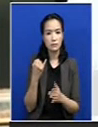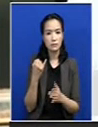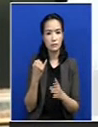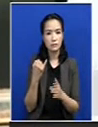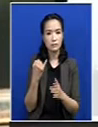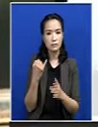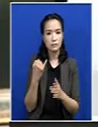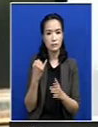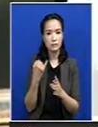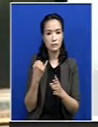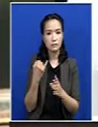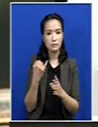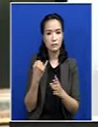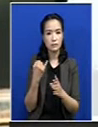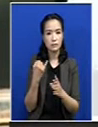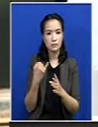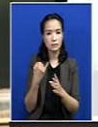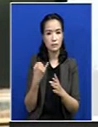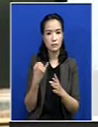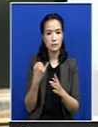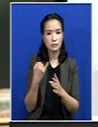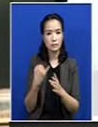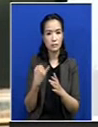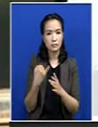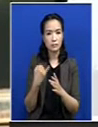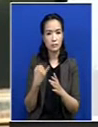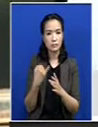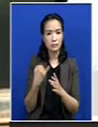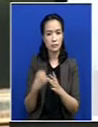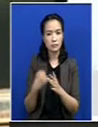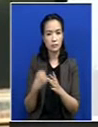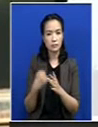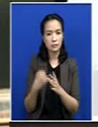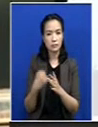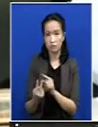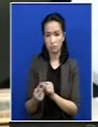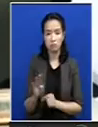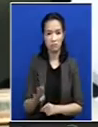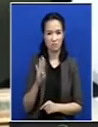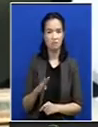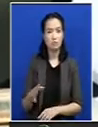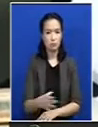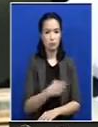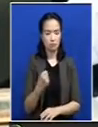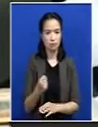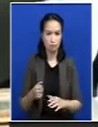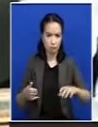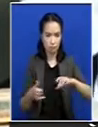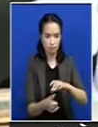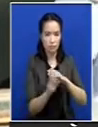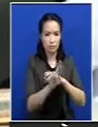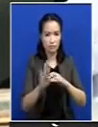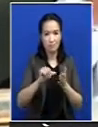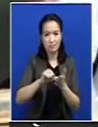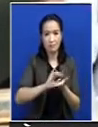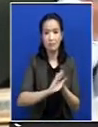ผู้ที่ถูกแจ้งความก็มีทั้งกรรมการบริษัทเมกาแพลเน็ต2คนในฐานะบริษัทรับเหมาที่เข้าไปปรับปรุงระบบ